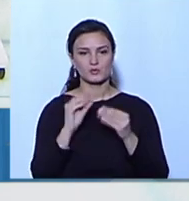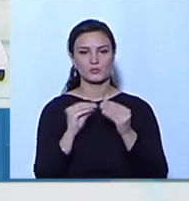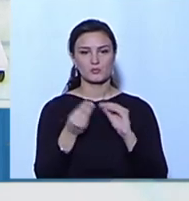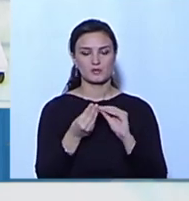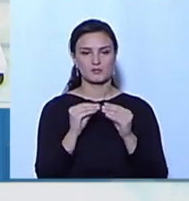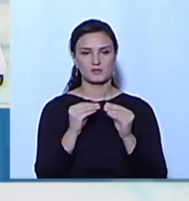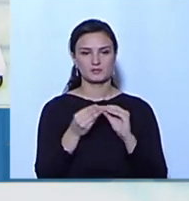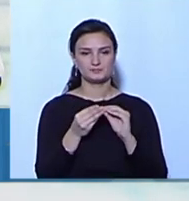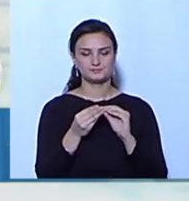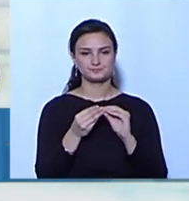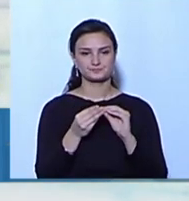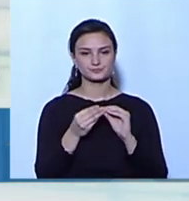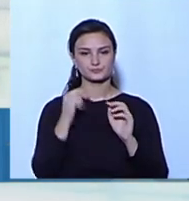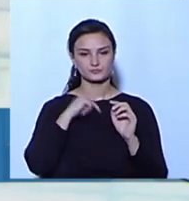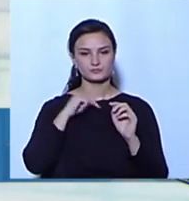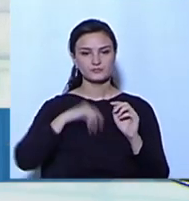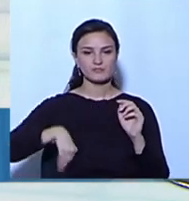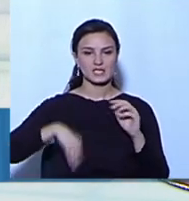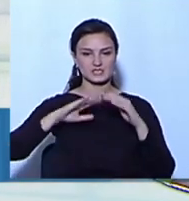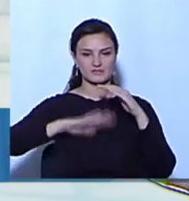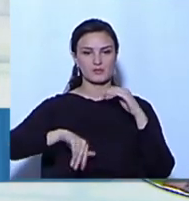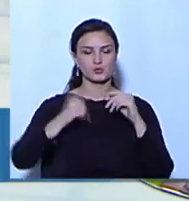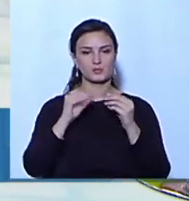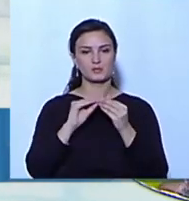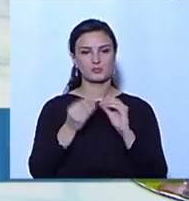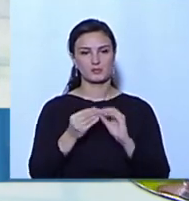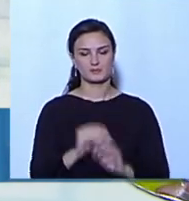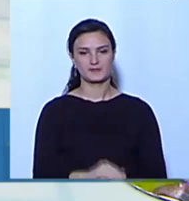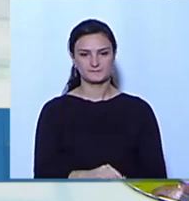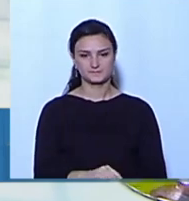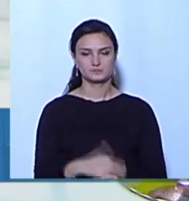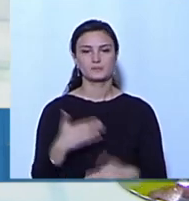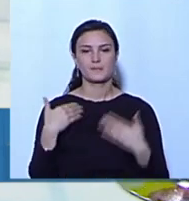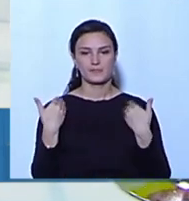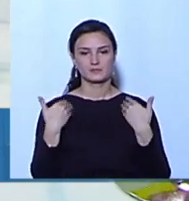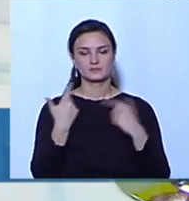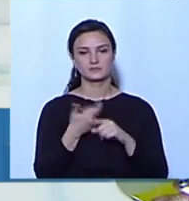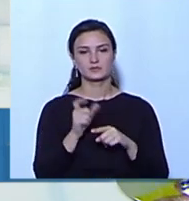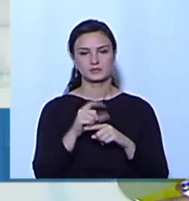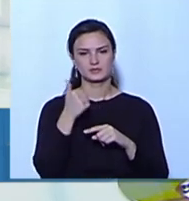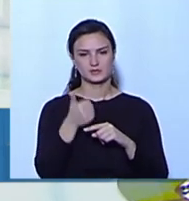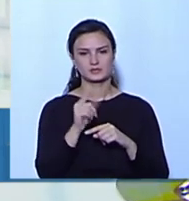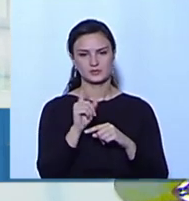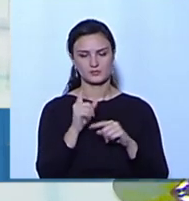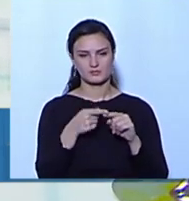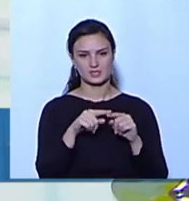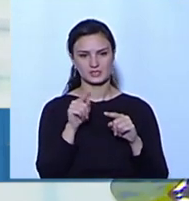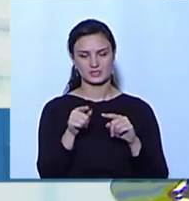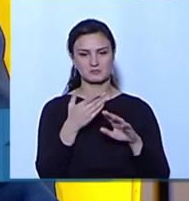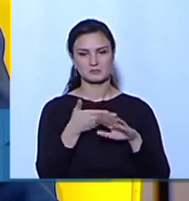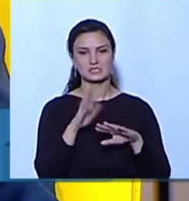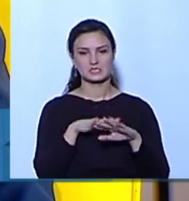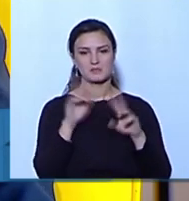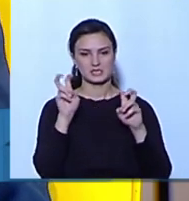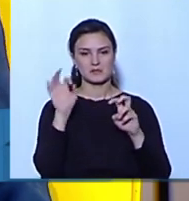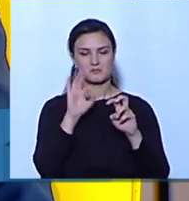პრობლემა გამოვლენილი წელს ქვემოთ დამბლით. მოგესალმებით, ძალიან კარგია, რომ ასეთ მძიმე